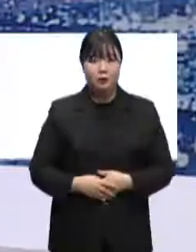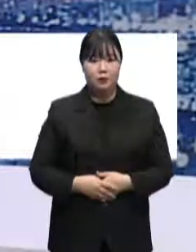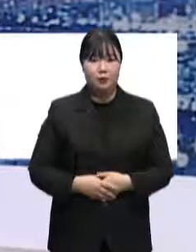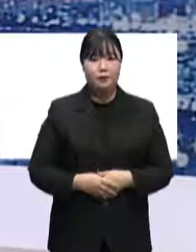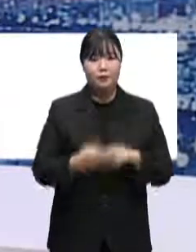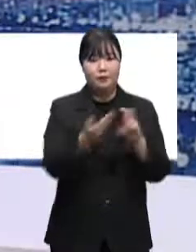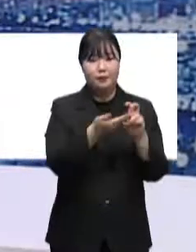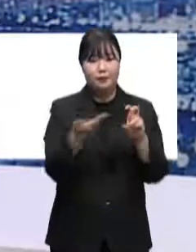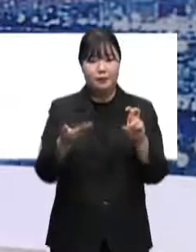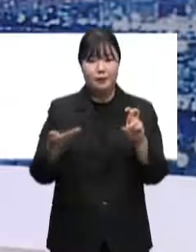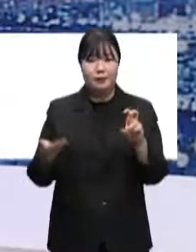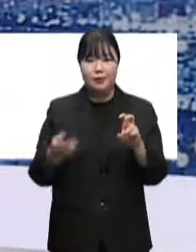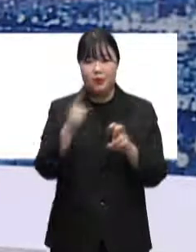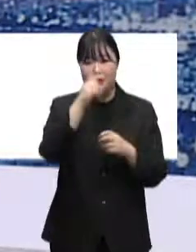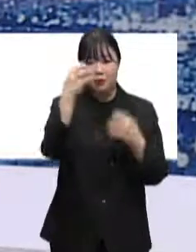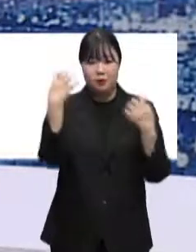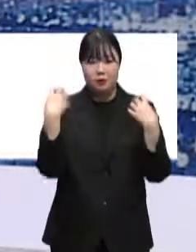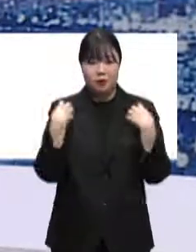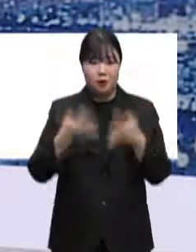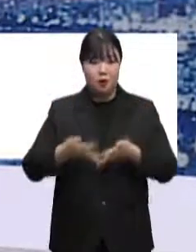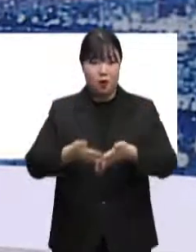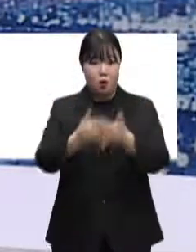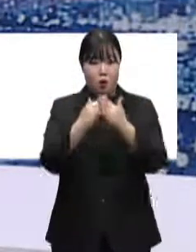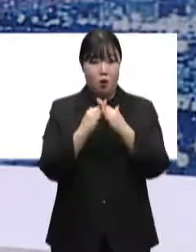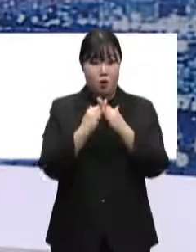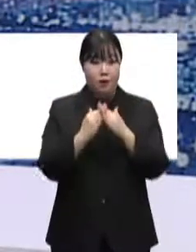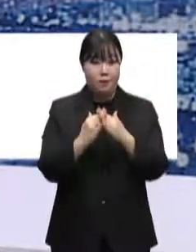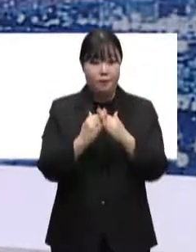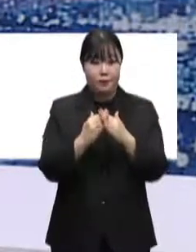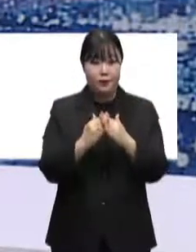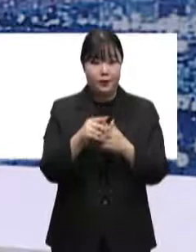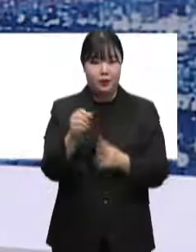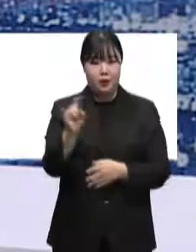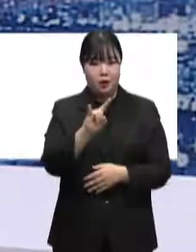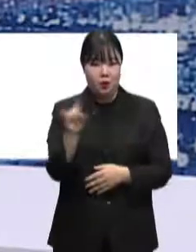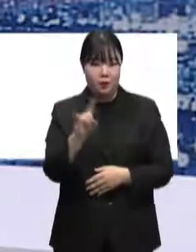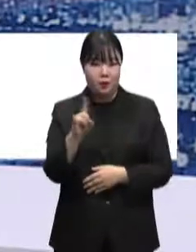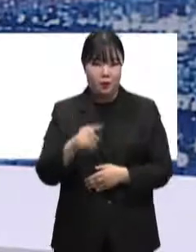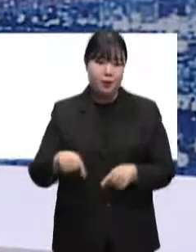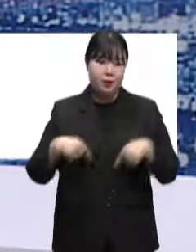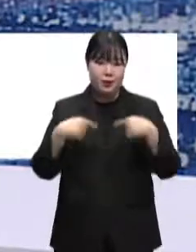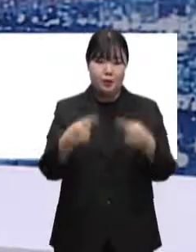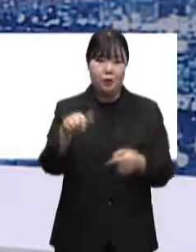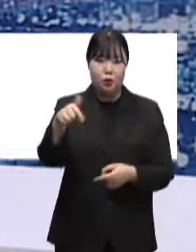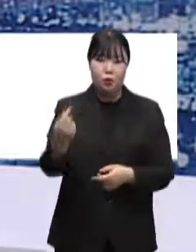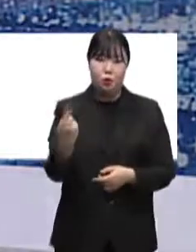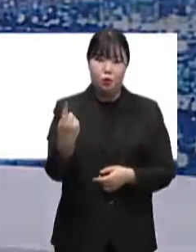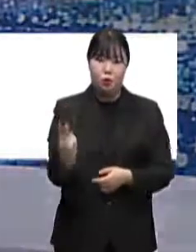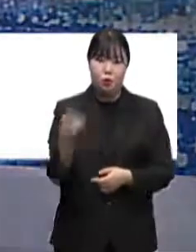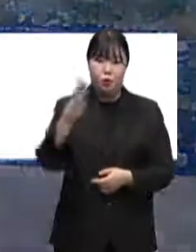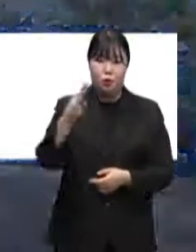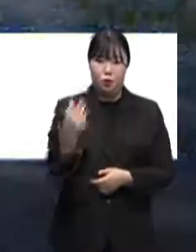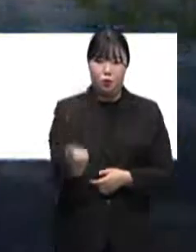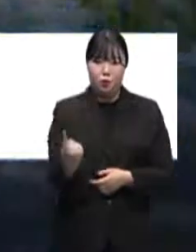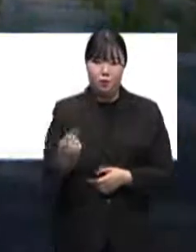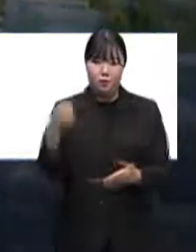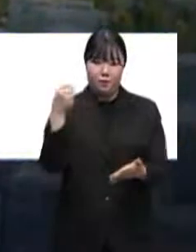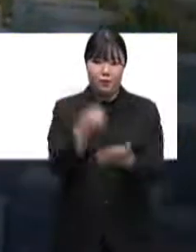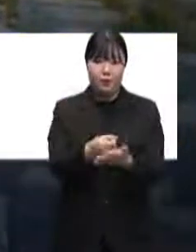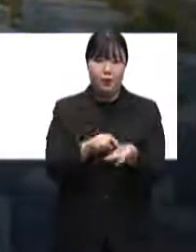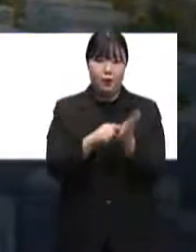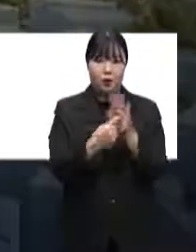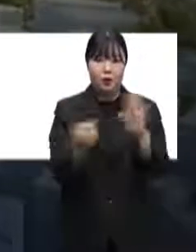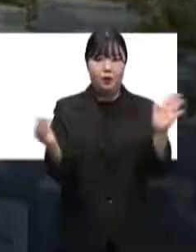미 철구 청사 건립 4 우선협상대상자로 현대건설이 참여한 교보증권 컨소시엄이 선정됐다고 미 출구가